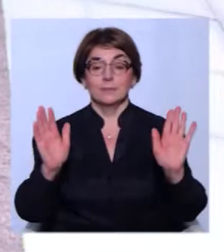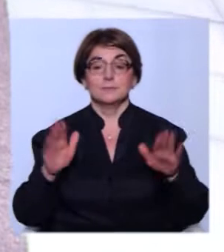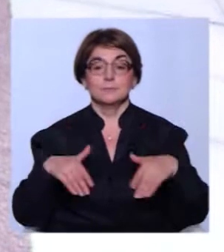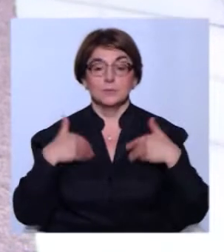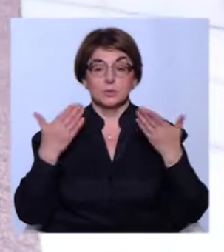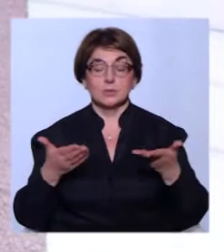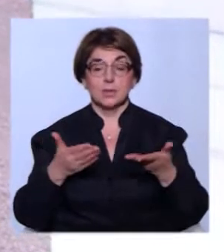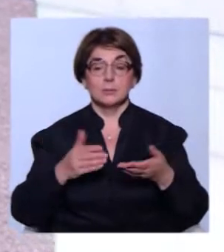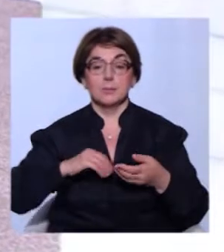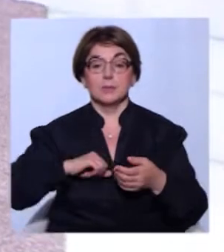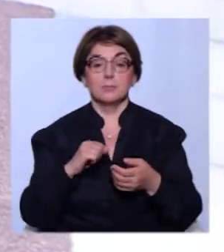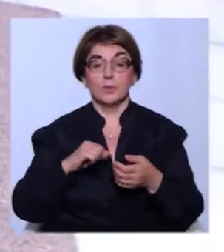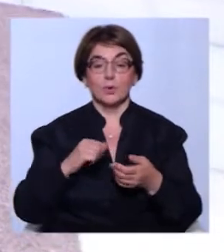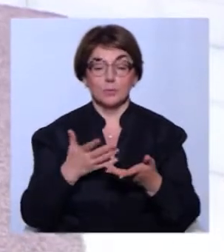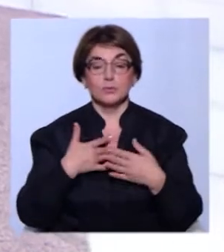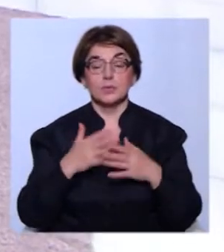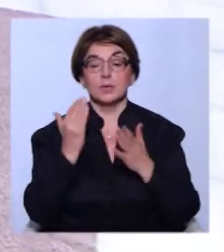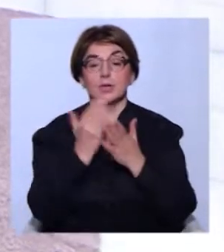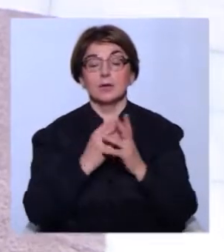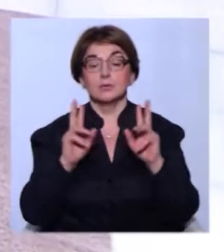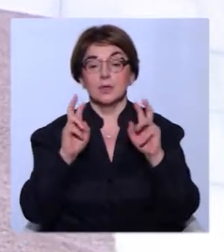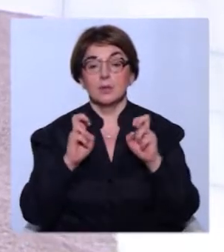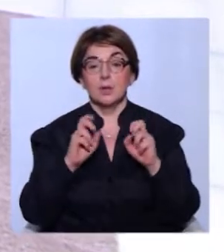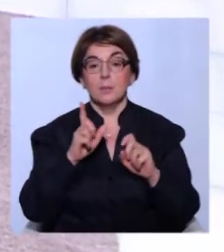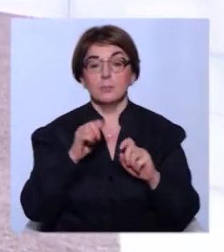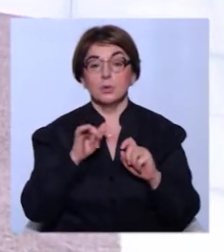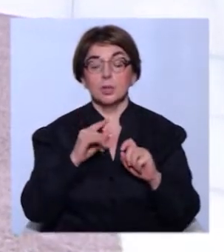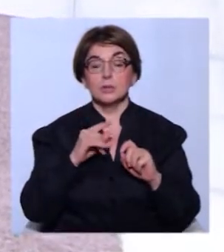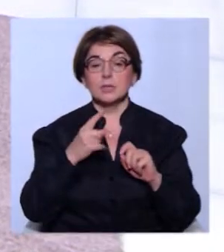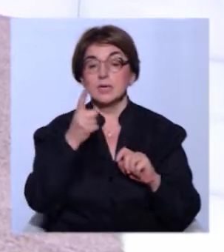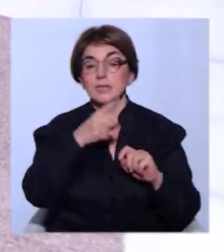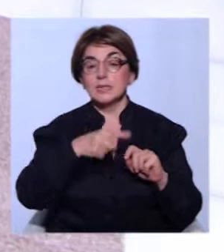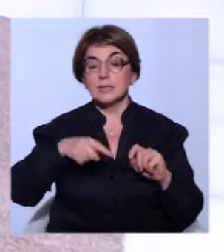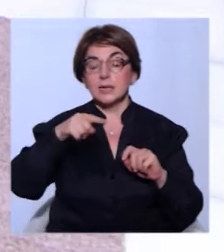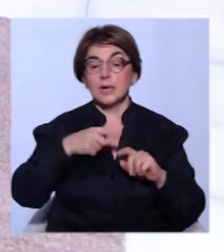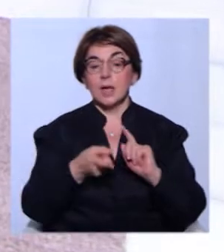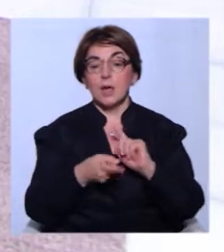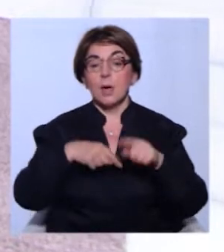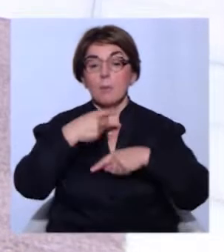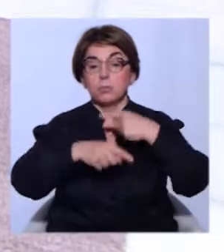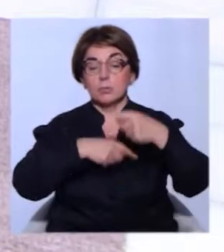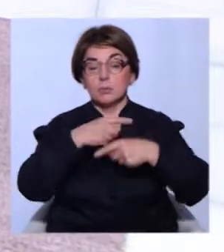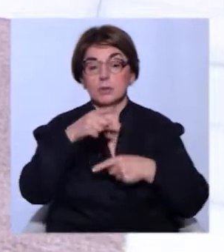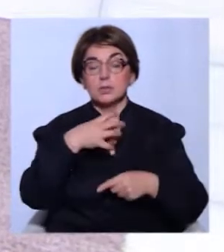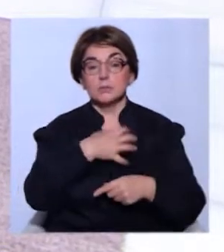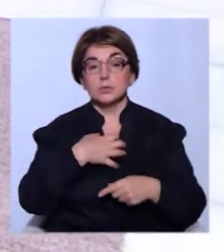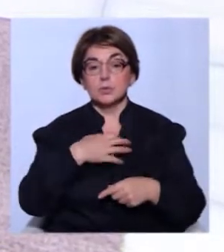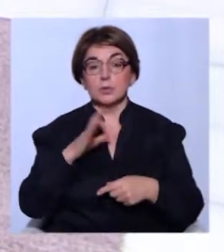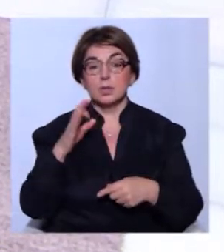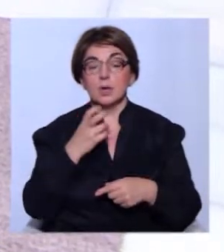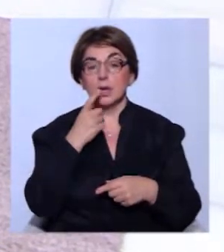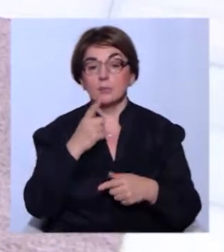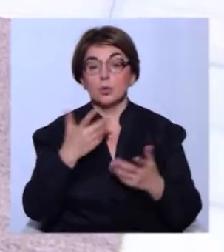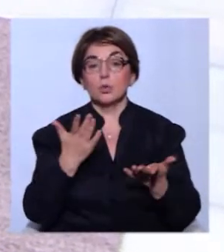მოგესალმებით მეგობრებო, ჩვენი გაკვეთილის თემაა ბიოგეოქიმიური წრებრუნვა. დღეს ჩვენ ვისაუბრებთ ისეთ მნიშვნელოვან ელემენტებზე,